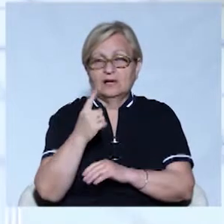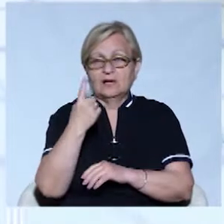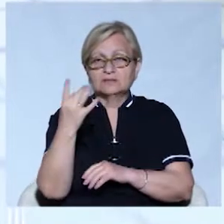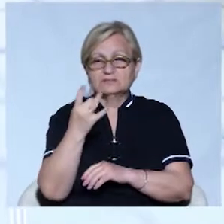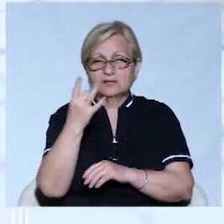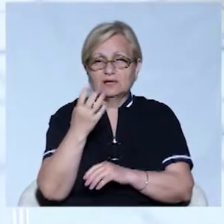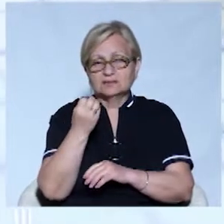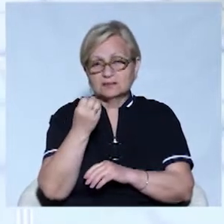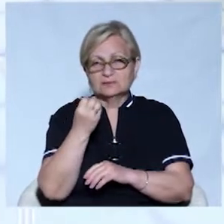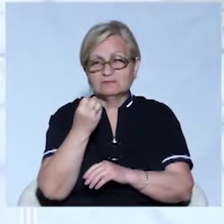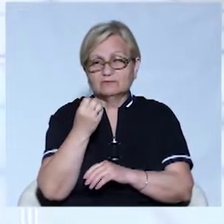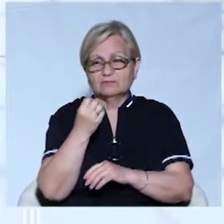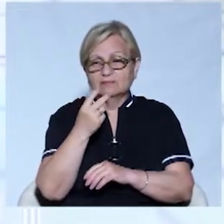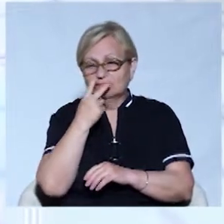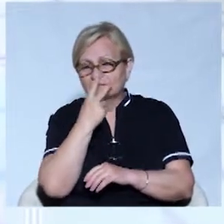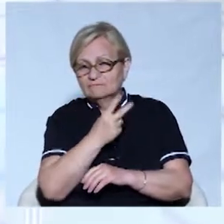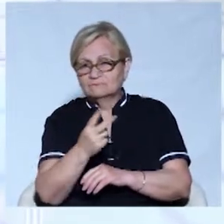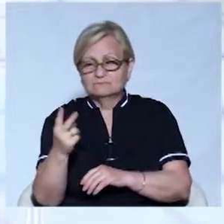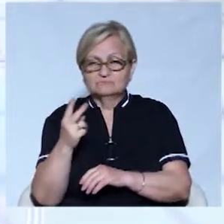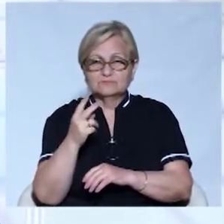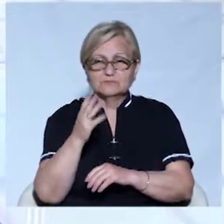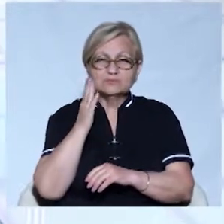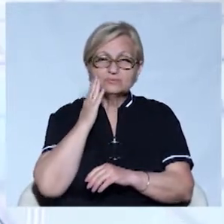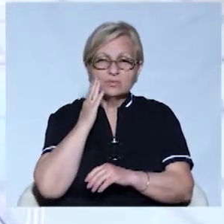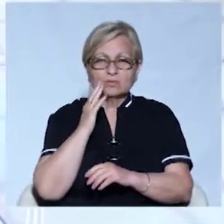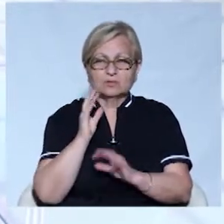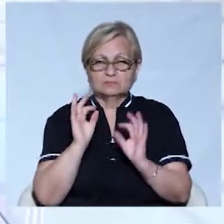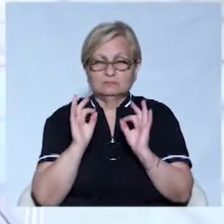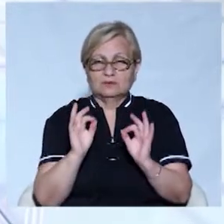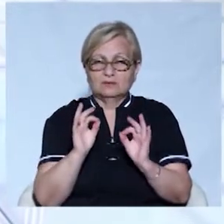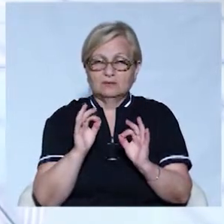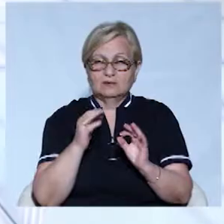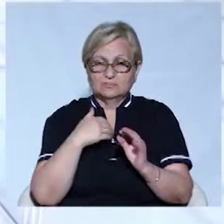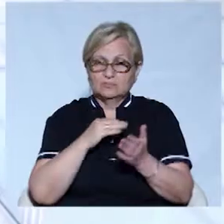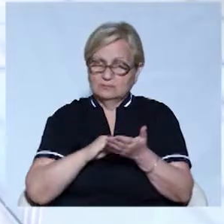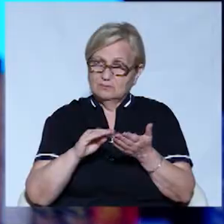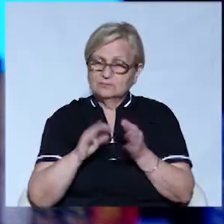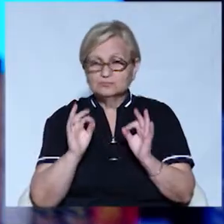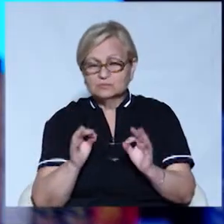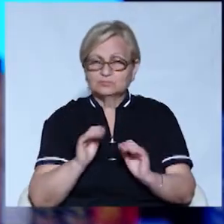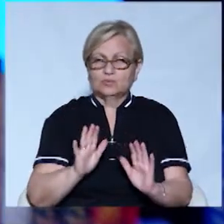კიდევ გადავავლოთ თვალი სწორად, მართებულად თუ გვაქვს ნაწერი.